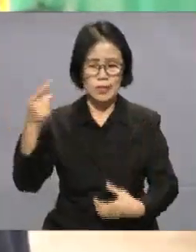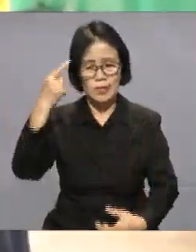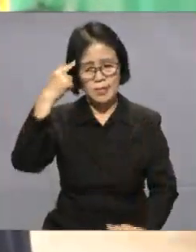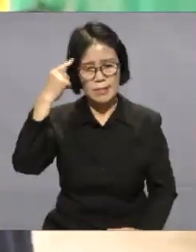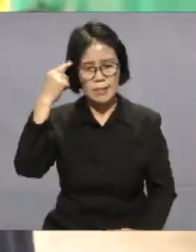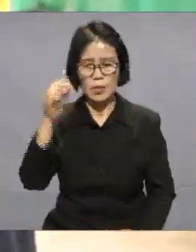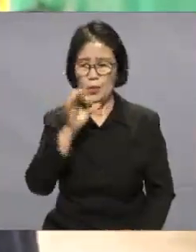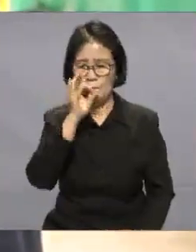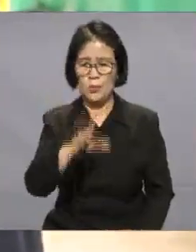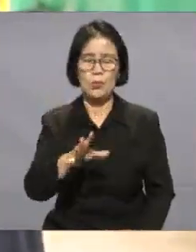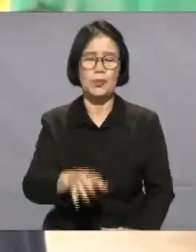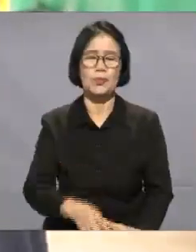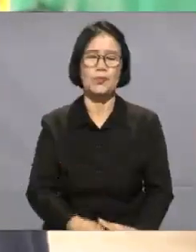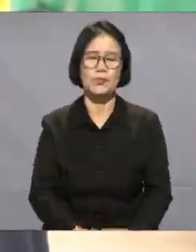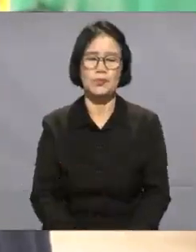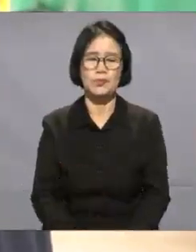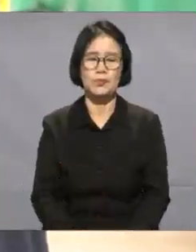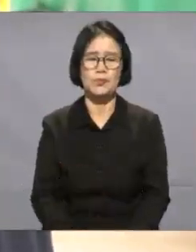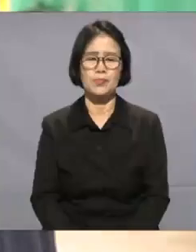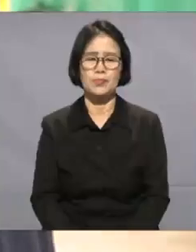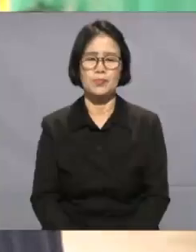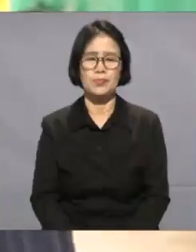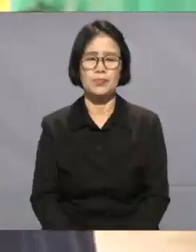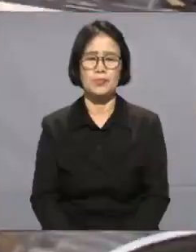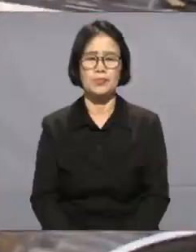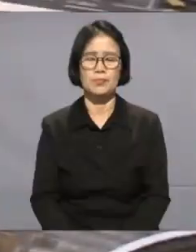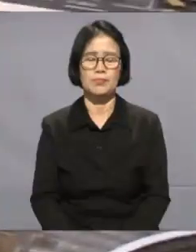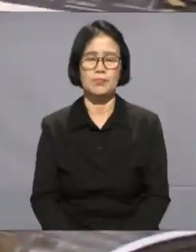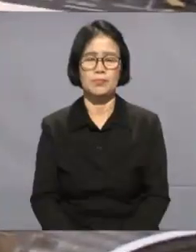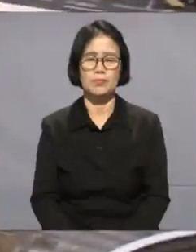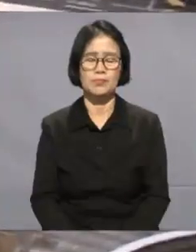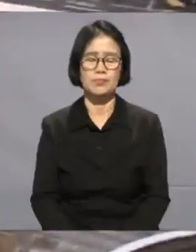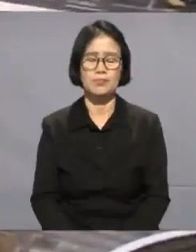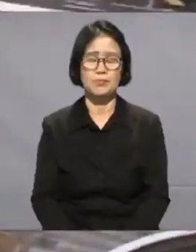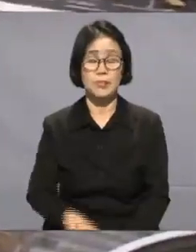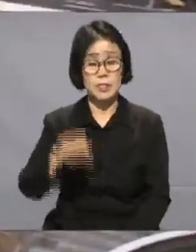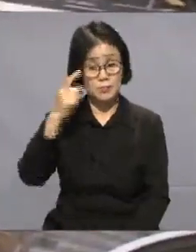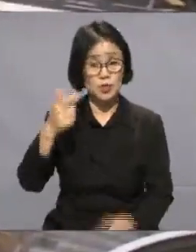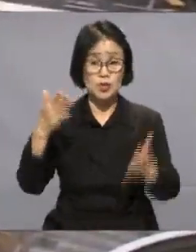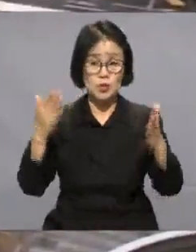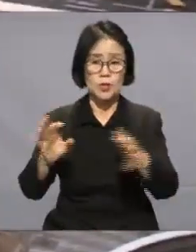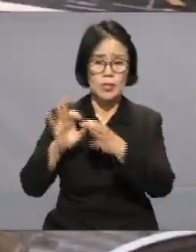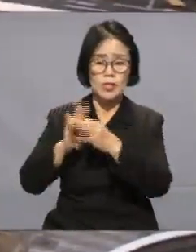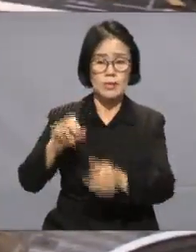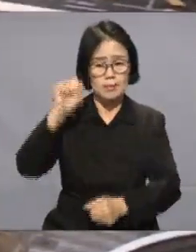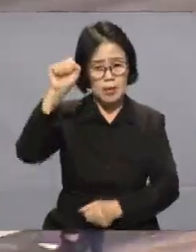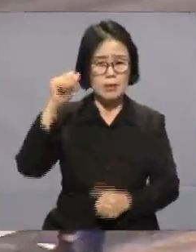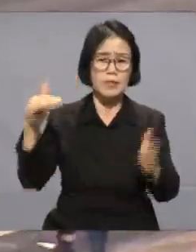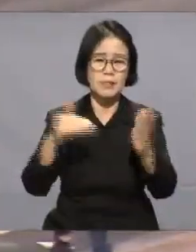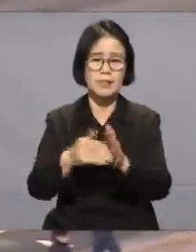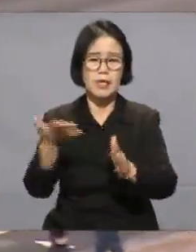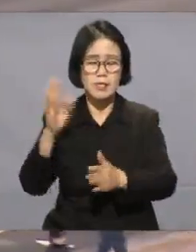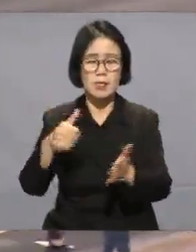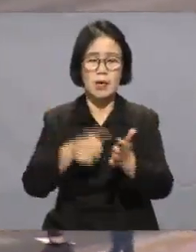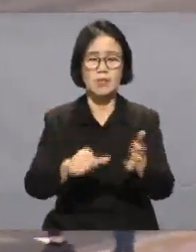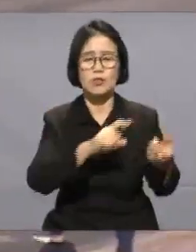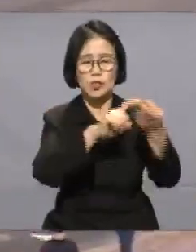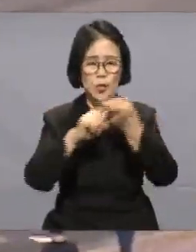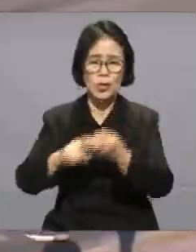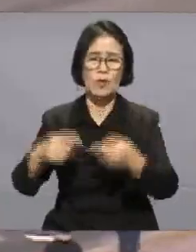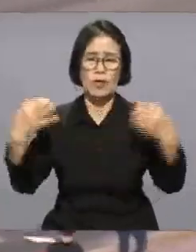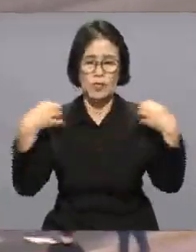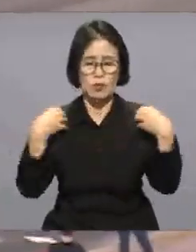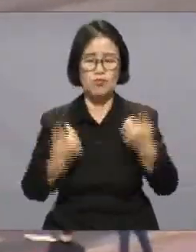그런 것을 용인할 생각은 없습니다 16일 동안 이어진 파업은 끝났지만 화물연대와